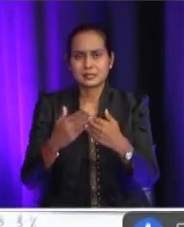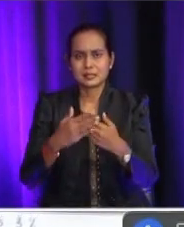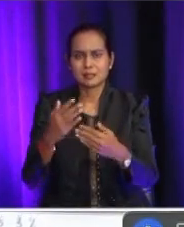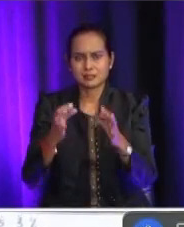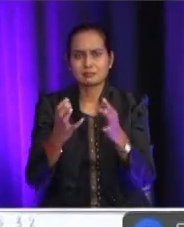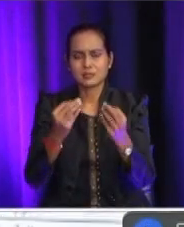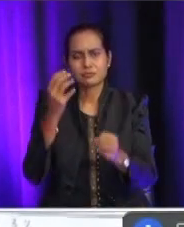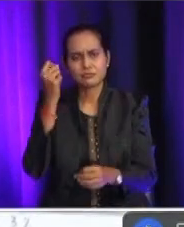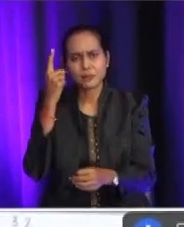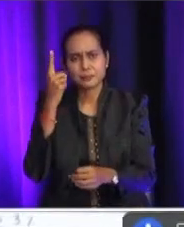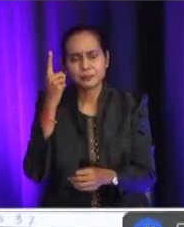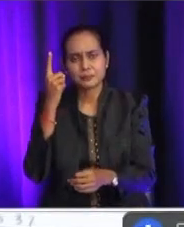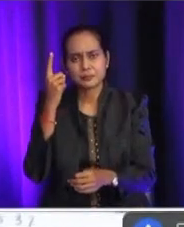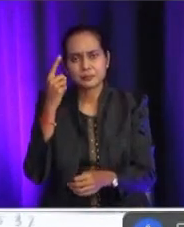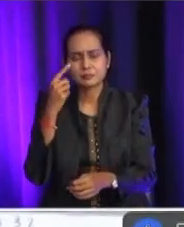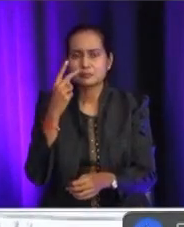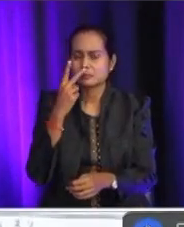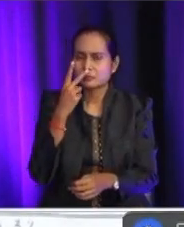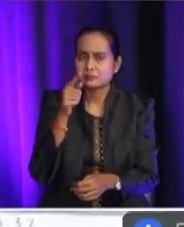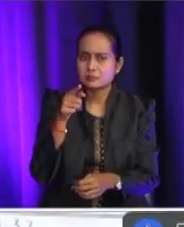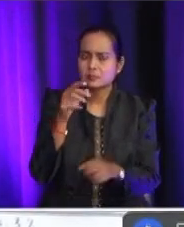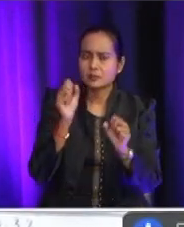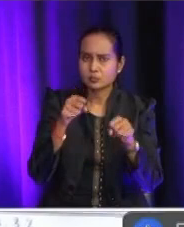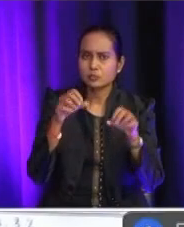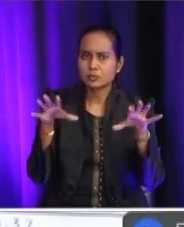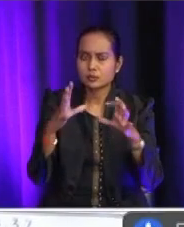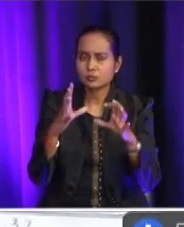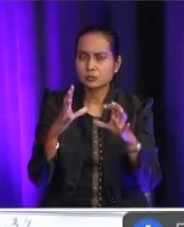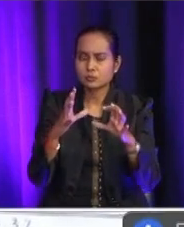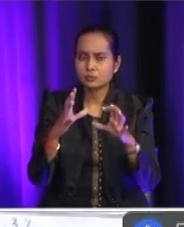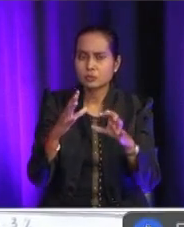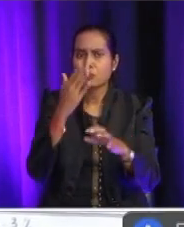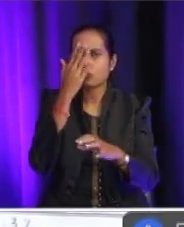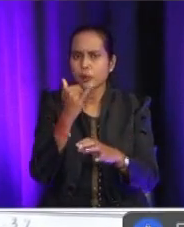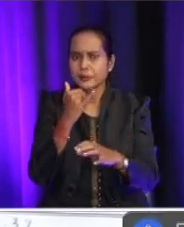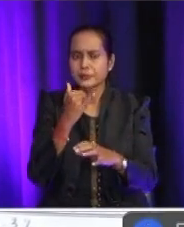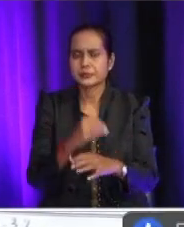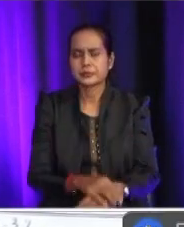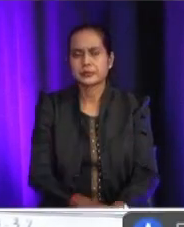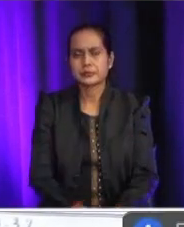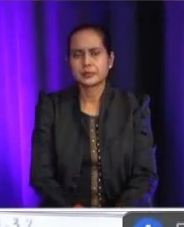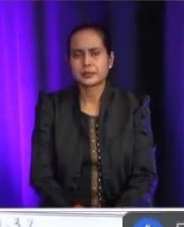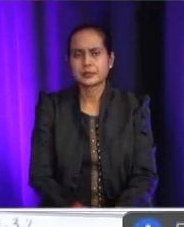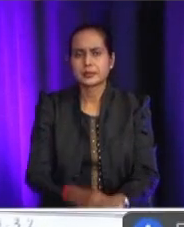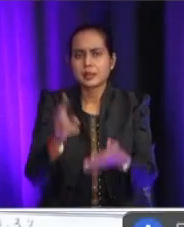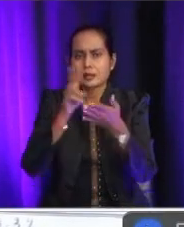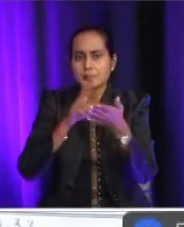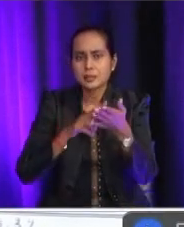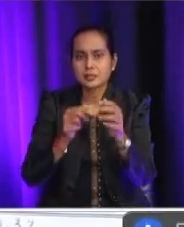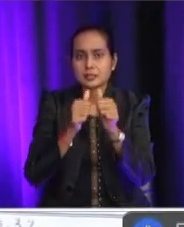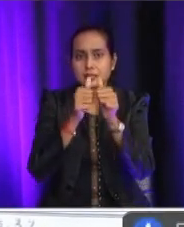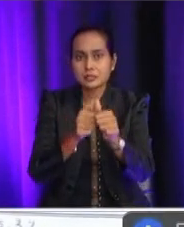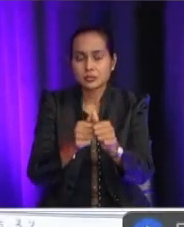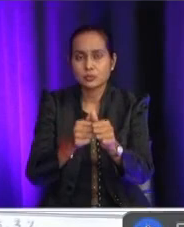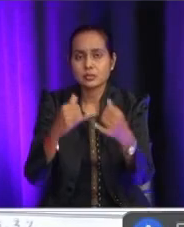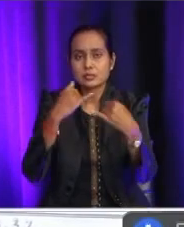faham. Di sini dia dah boleh membuat justifikasi ya. Pembacaan mengikut apa jenis bahan